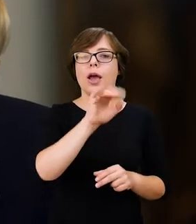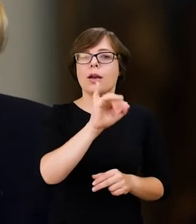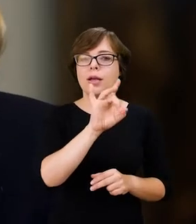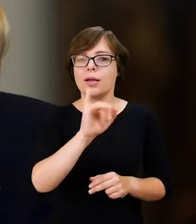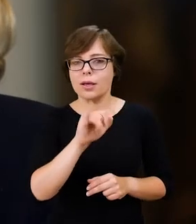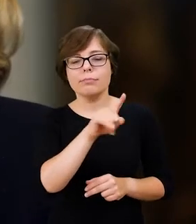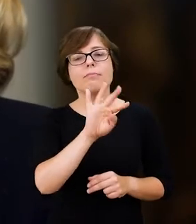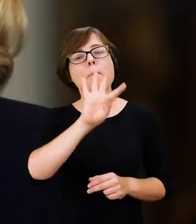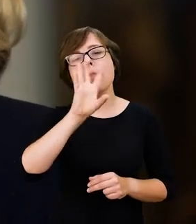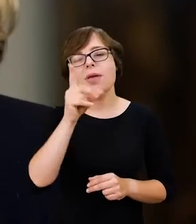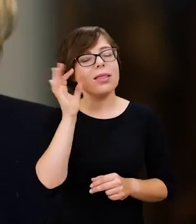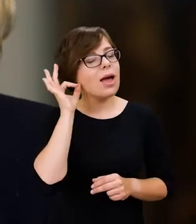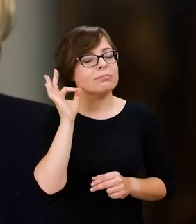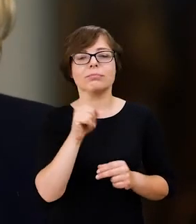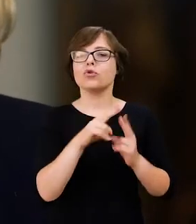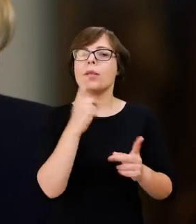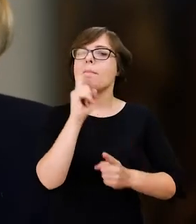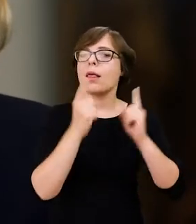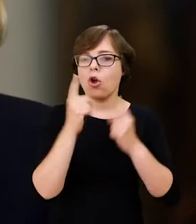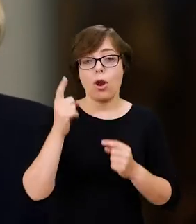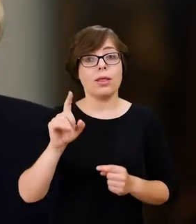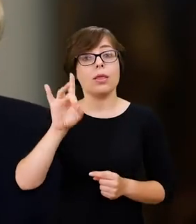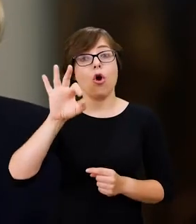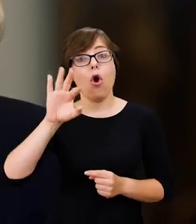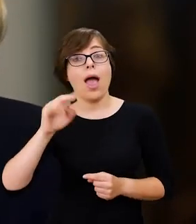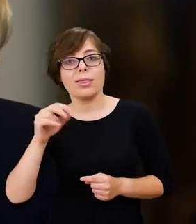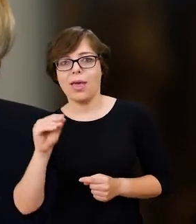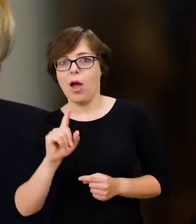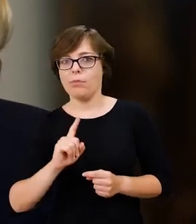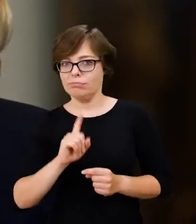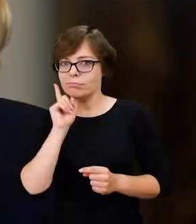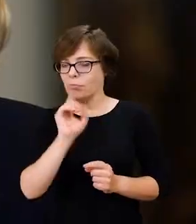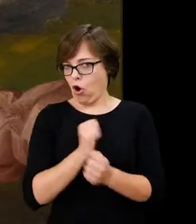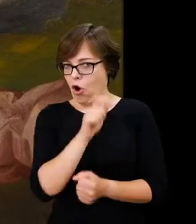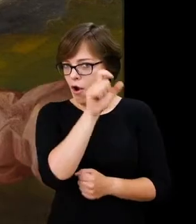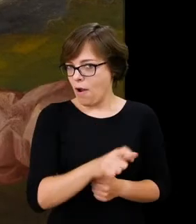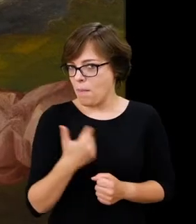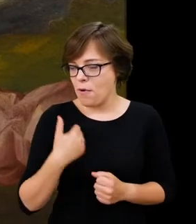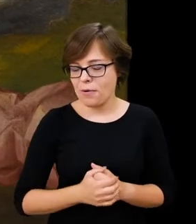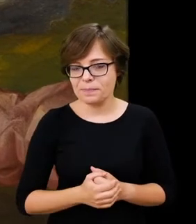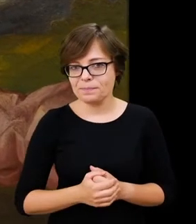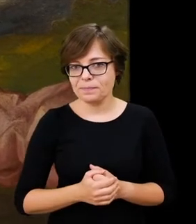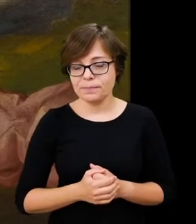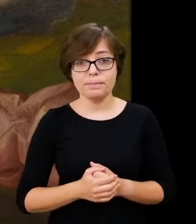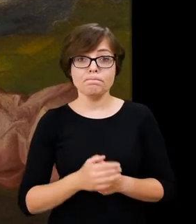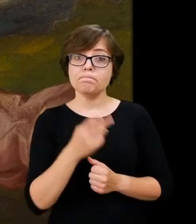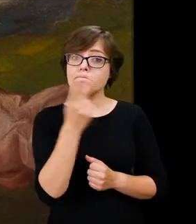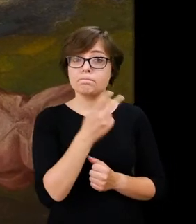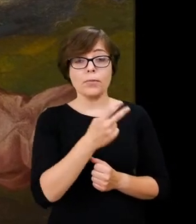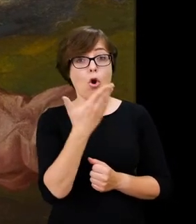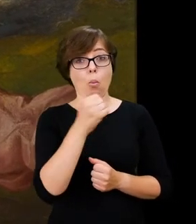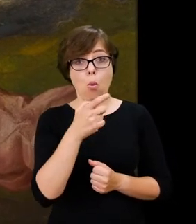mediolanka, w której podkochiwał się Johann Wolfgang von Goethe. Muzy przedstawione zostały